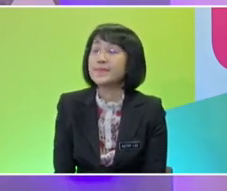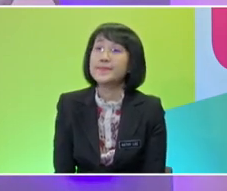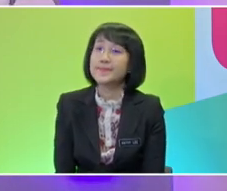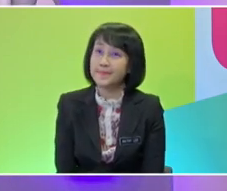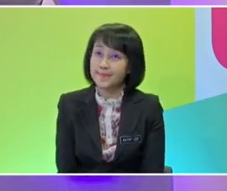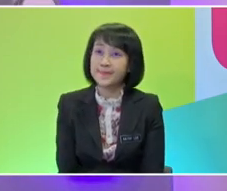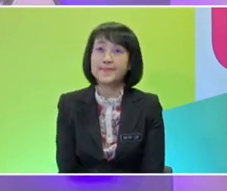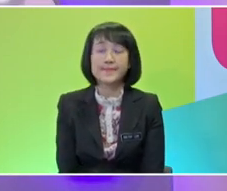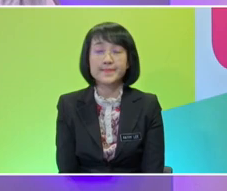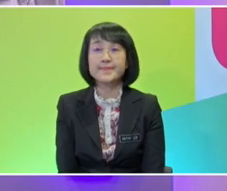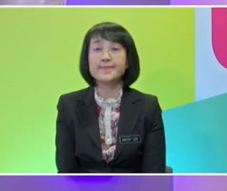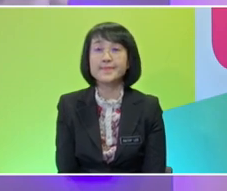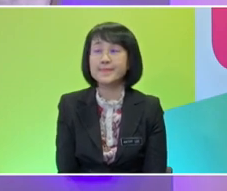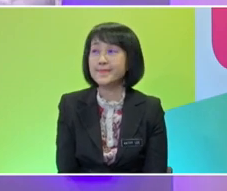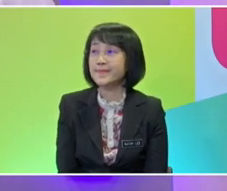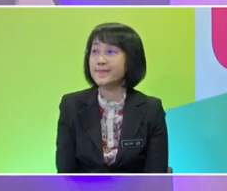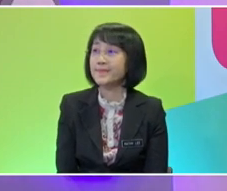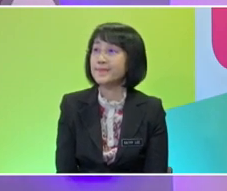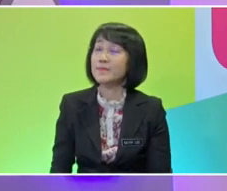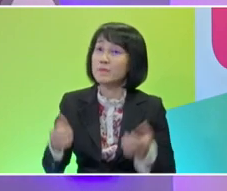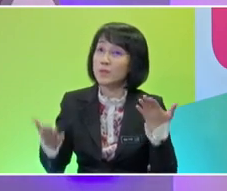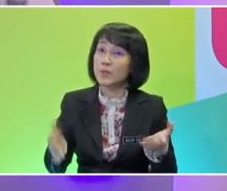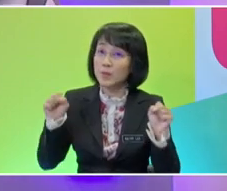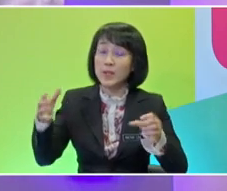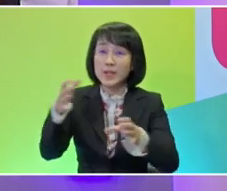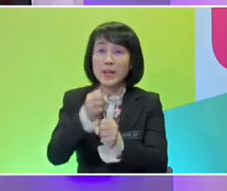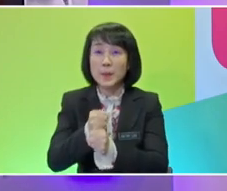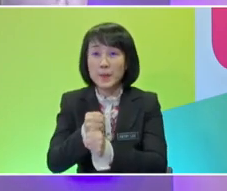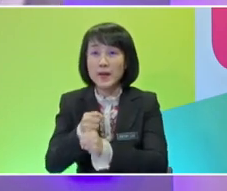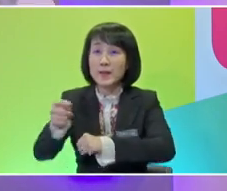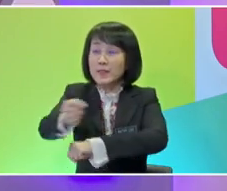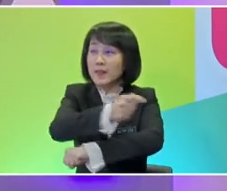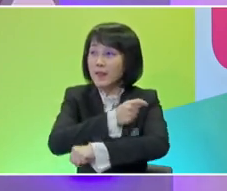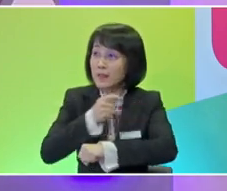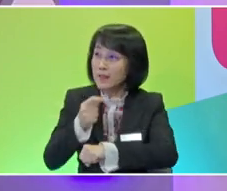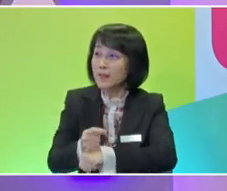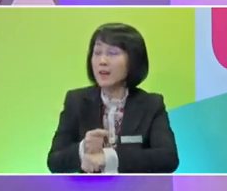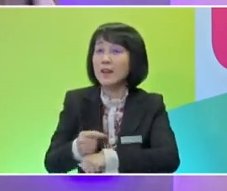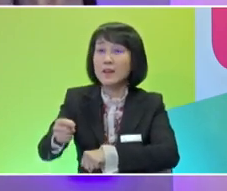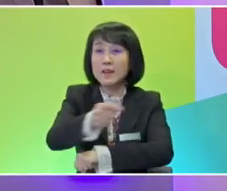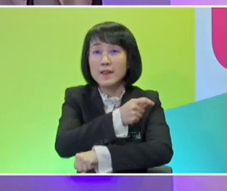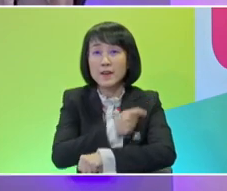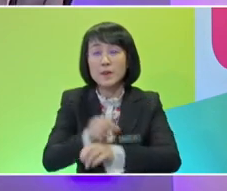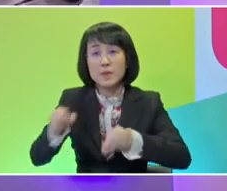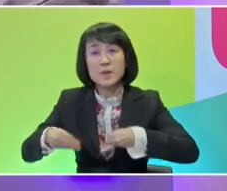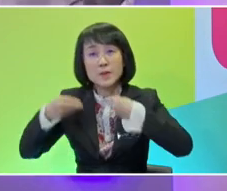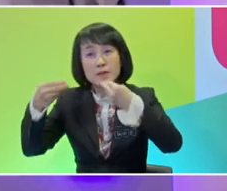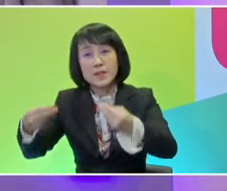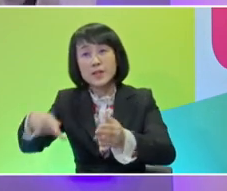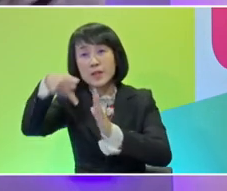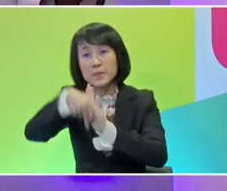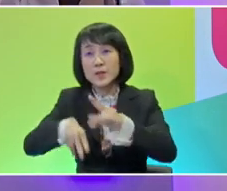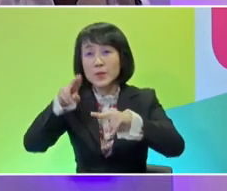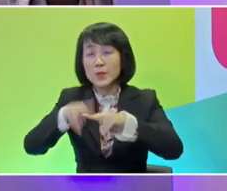dia tidak pakai SMA untuk kampung ya mungkin dia dapatkan tanah untuk dia dan tanah ada tadi Mungkin Boleh dibeli kepada penduduk-penduduk Kampung mungkin Kampung